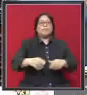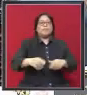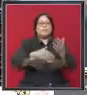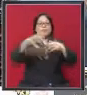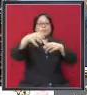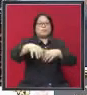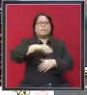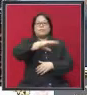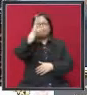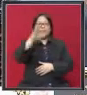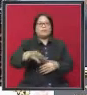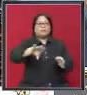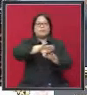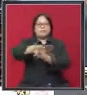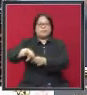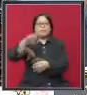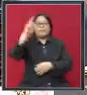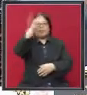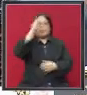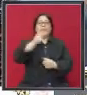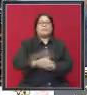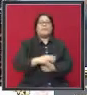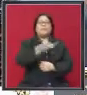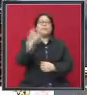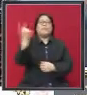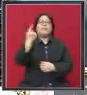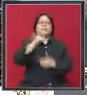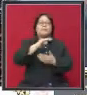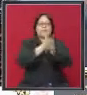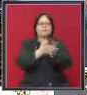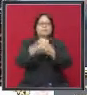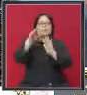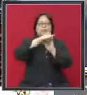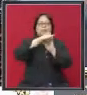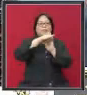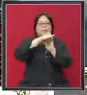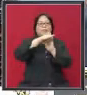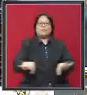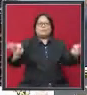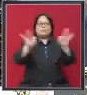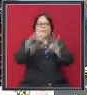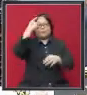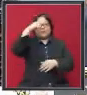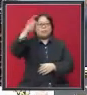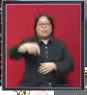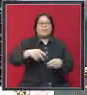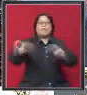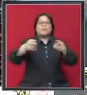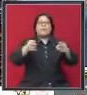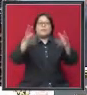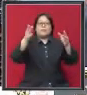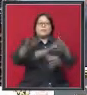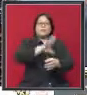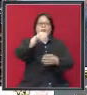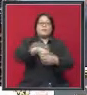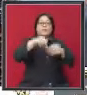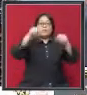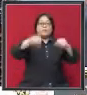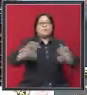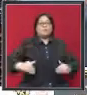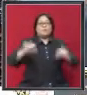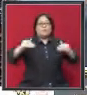Sektor pertanian tidak pernah dipinggirkan oleh kerajaan, malah sentiasa menjadi agenda utama dalam memastikan pengusaha-pengusaha yang terlibat